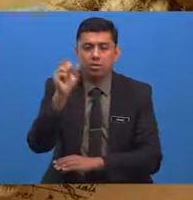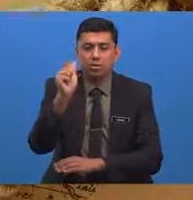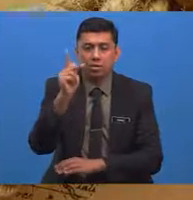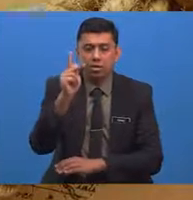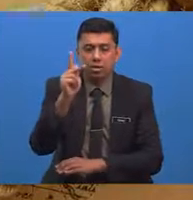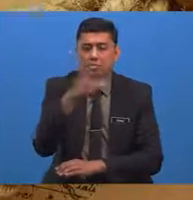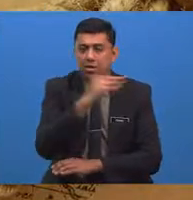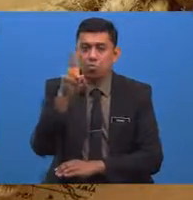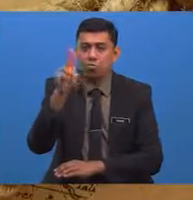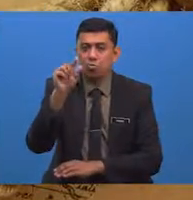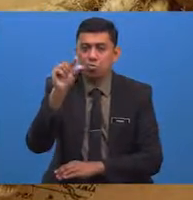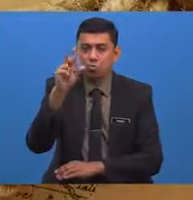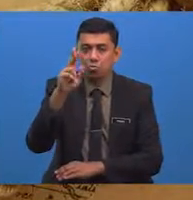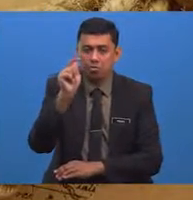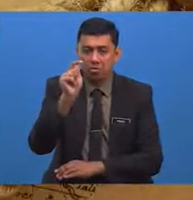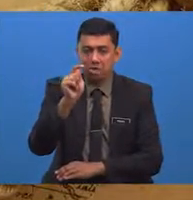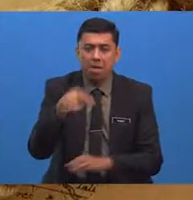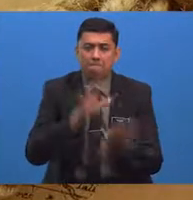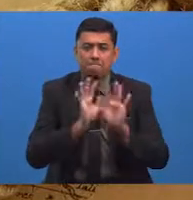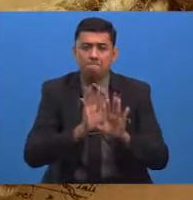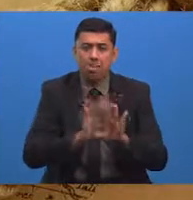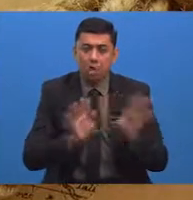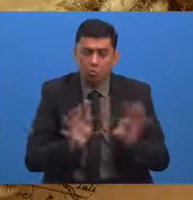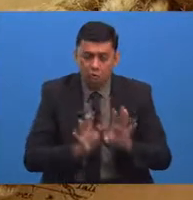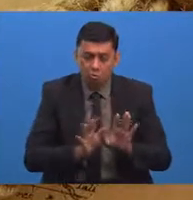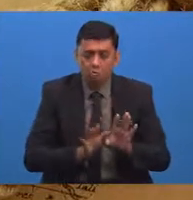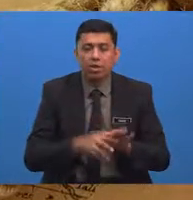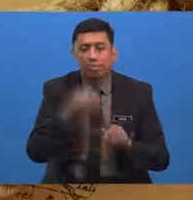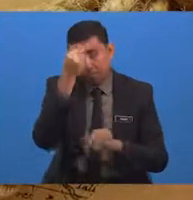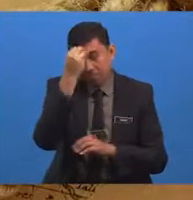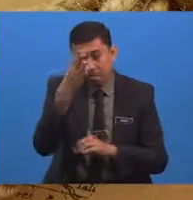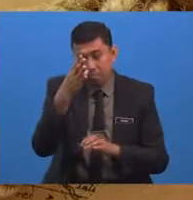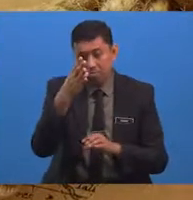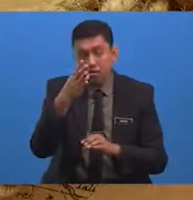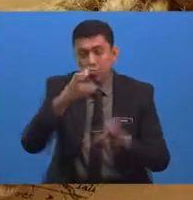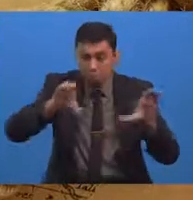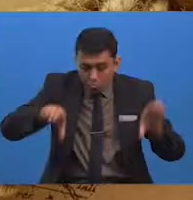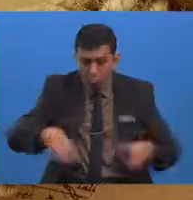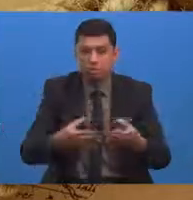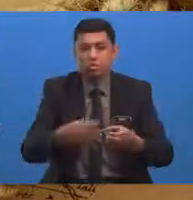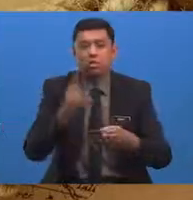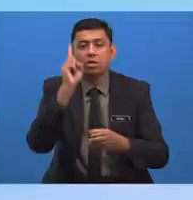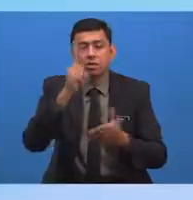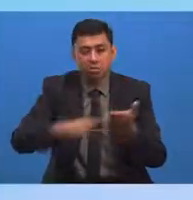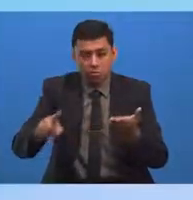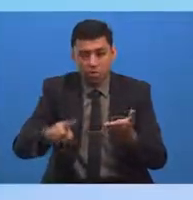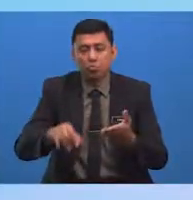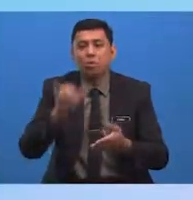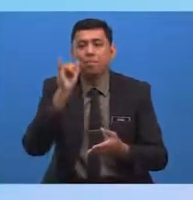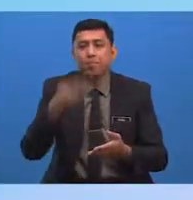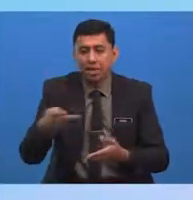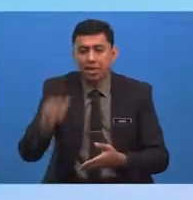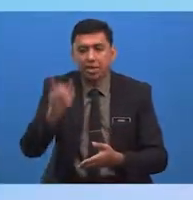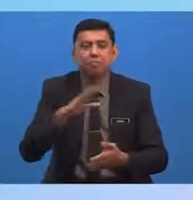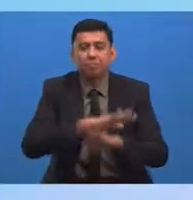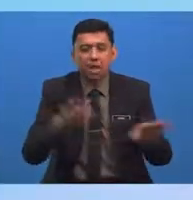dan ugutan ialah perlakuan menakut-nakutkan dengan menyatakan akan melakukan sesuatu tindakan yang tidak baik.